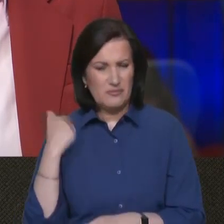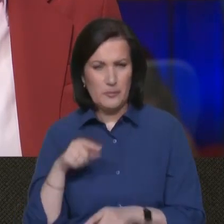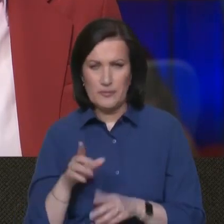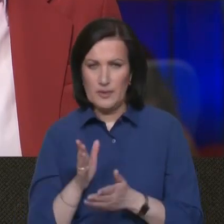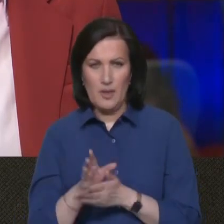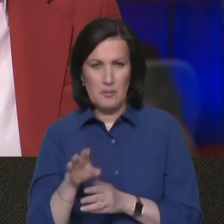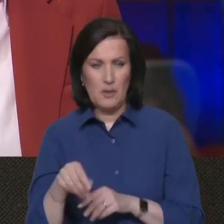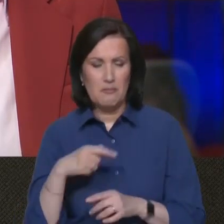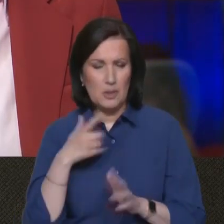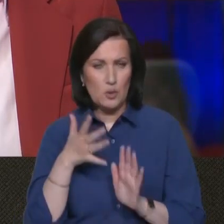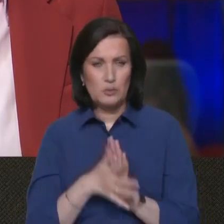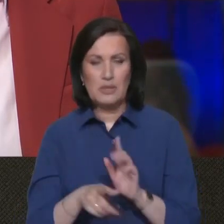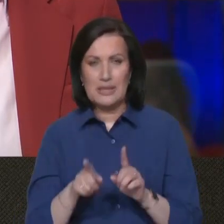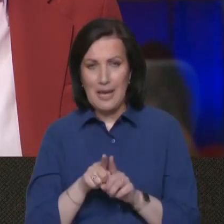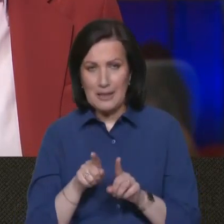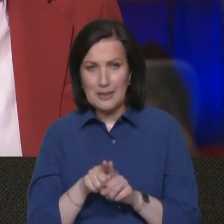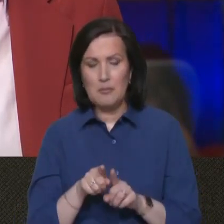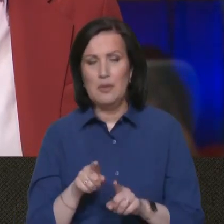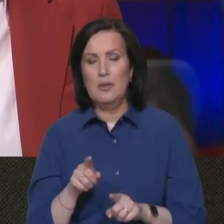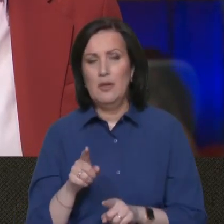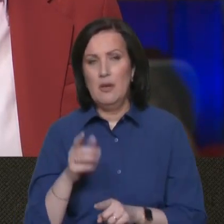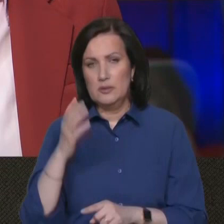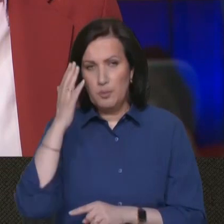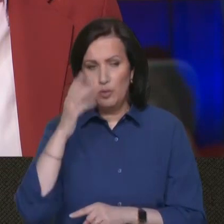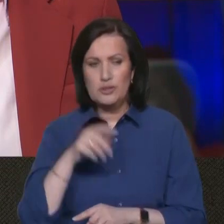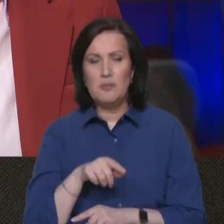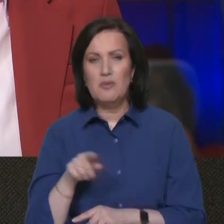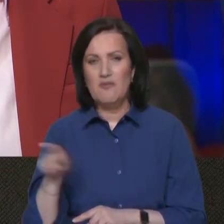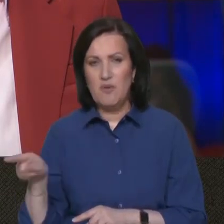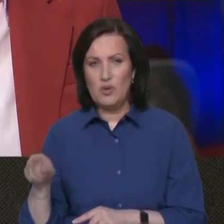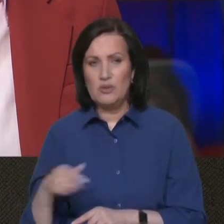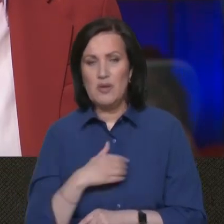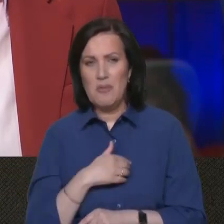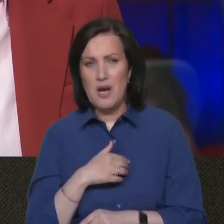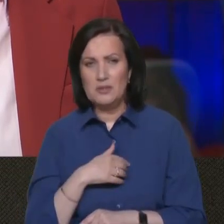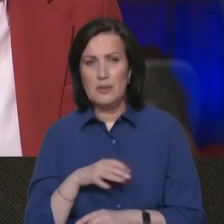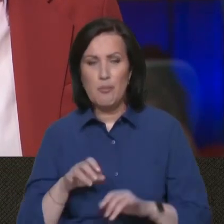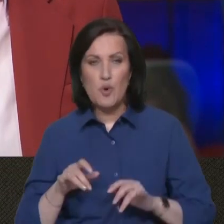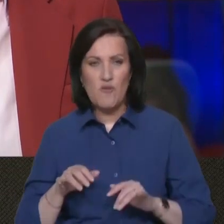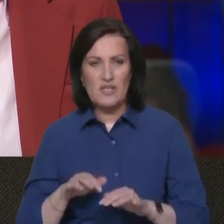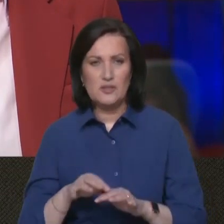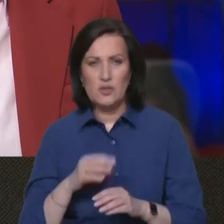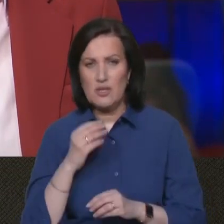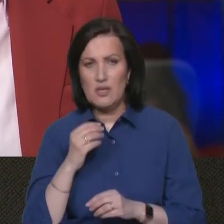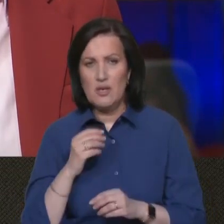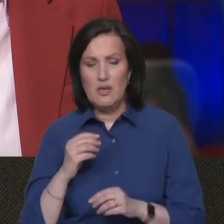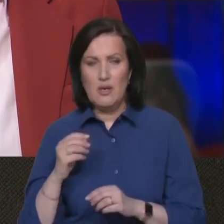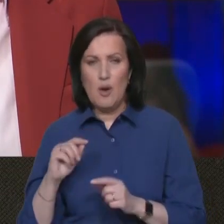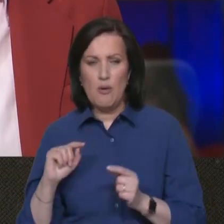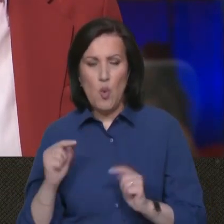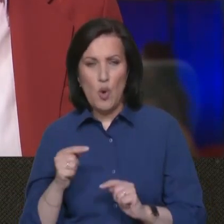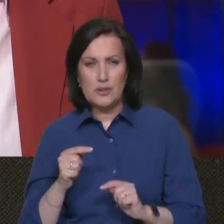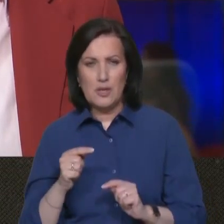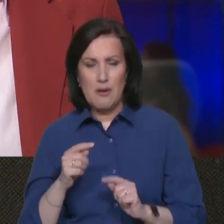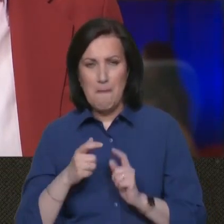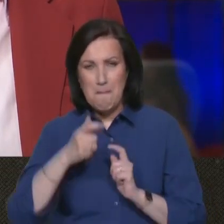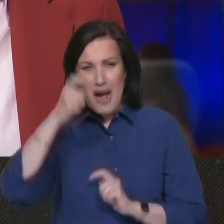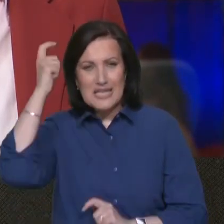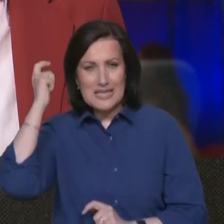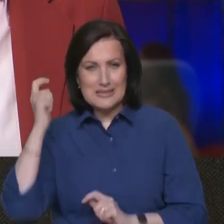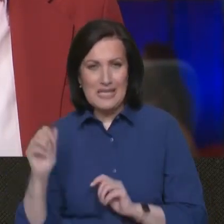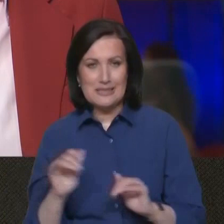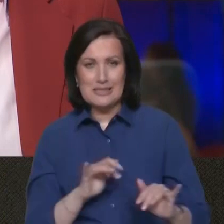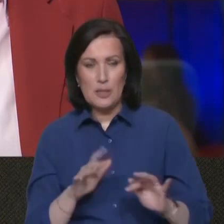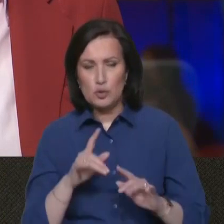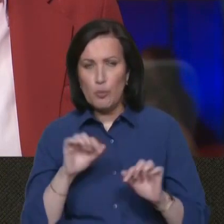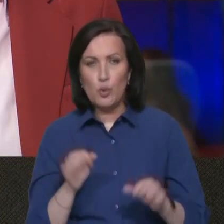тобто ми розуміємо, що в такий спосіб вони намагаються все ж таки провести ефективні контрпартизанські заходи для того,